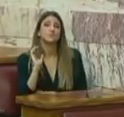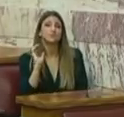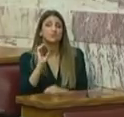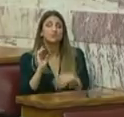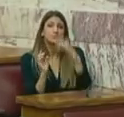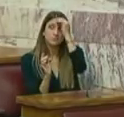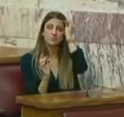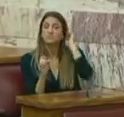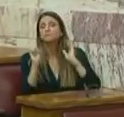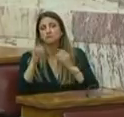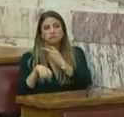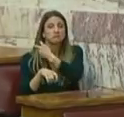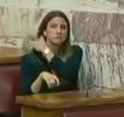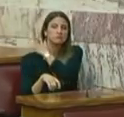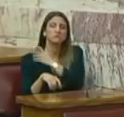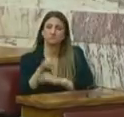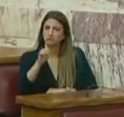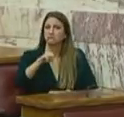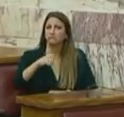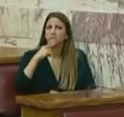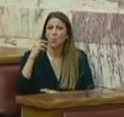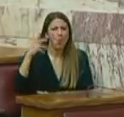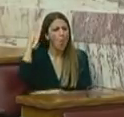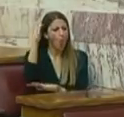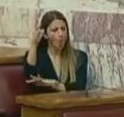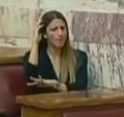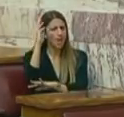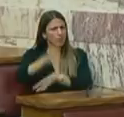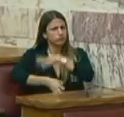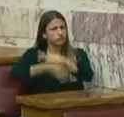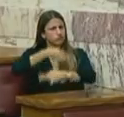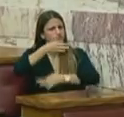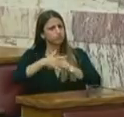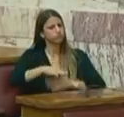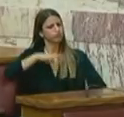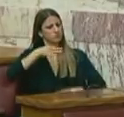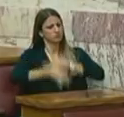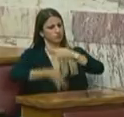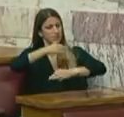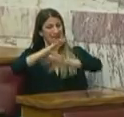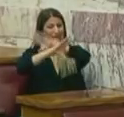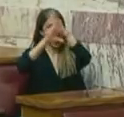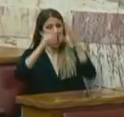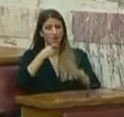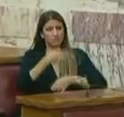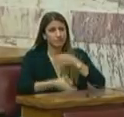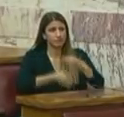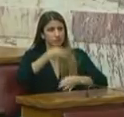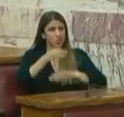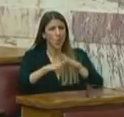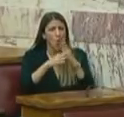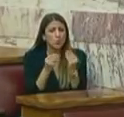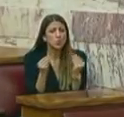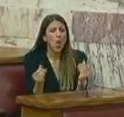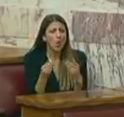τις τοποθετήσεις τους και τις ομιλίες τους, λέγοντας σε όλους τους τόνους και σε όλες τις